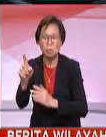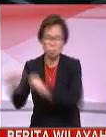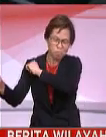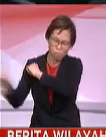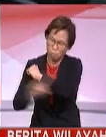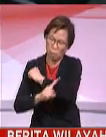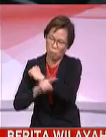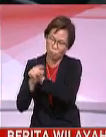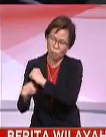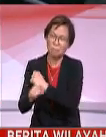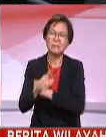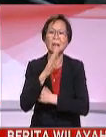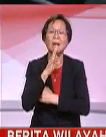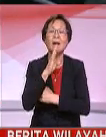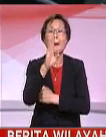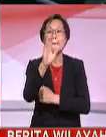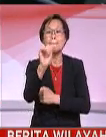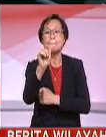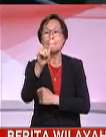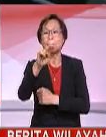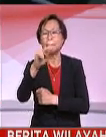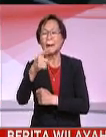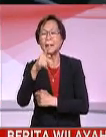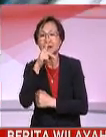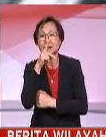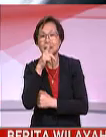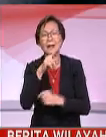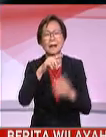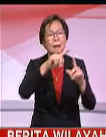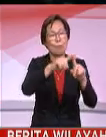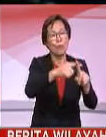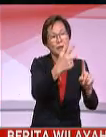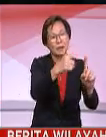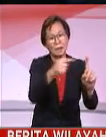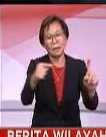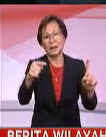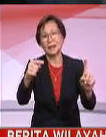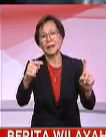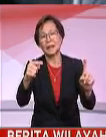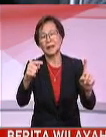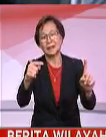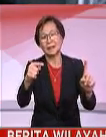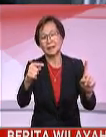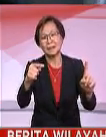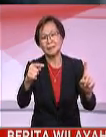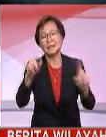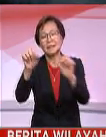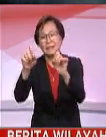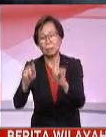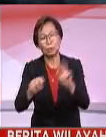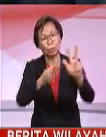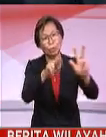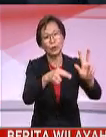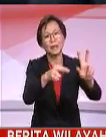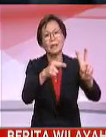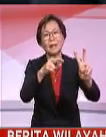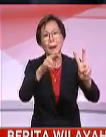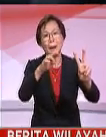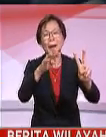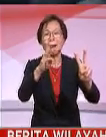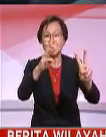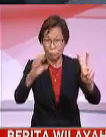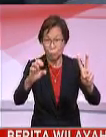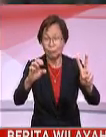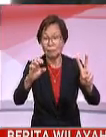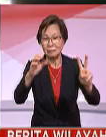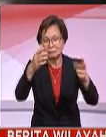Bercakap di Baling Kedah, beliau memaklumkan dari Mac 2020 sehingga Sabtu lepas, 2,507 individu ditahan,